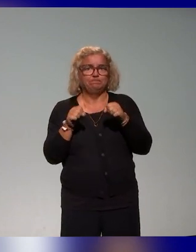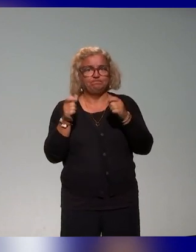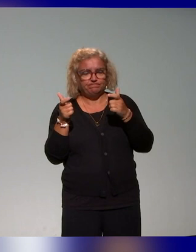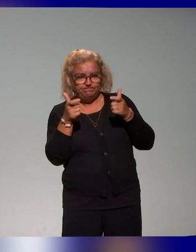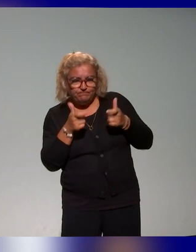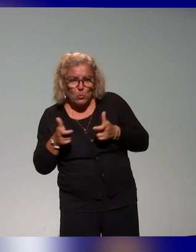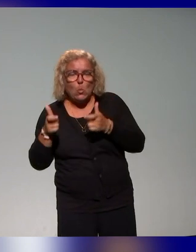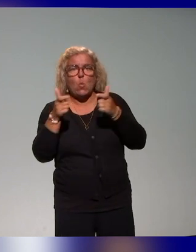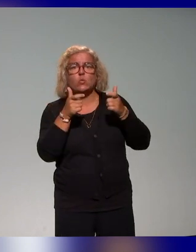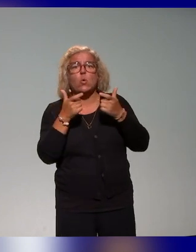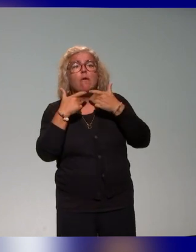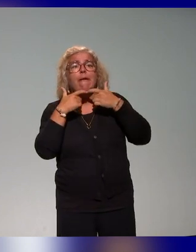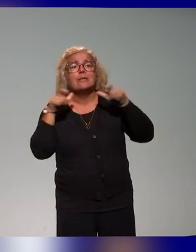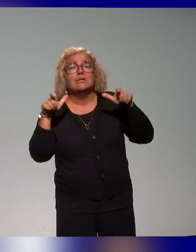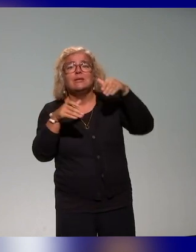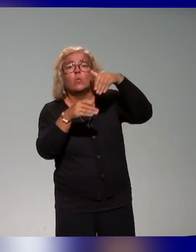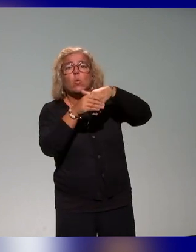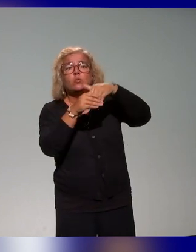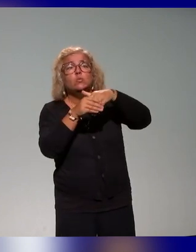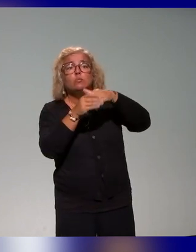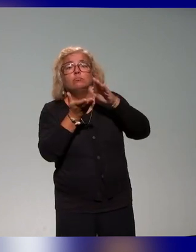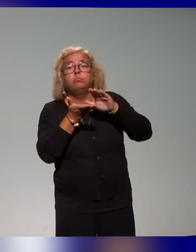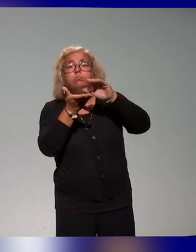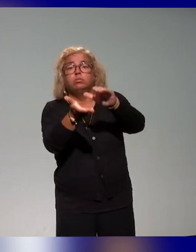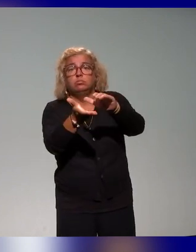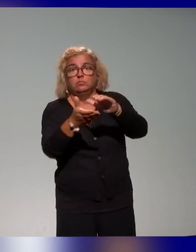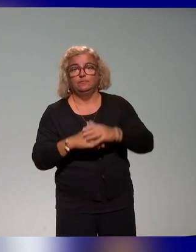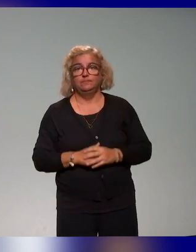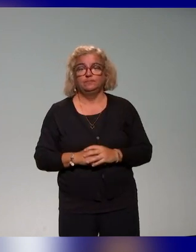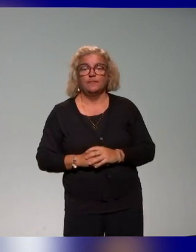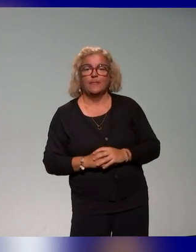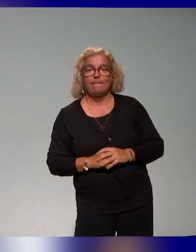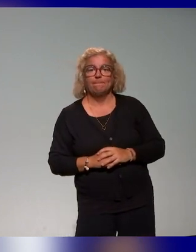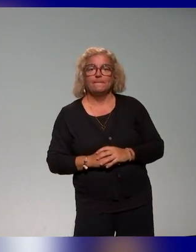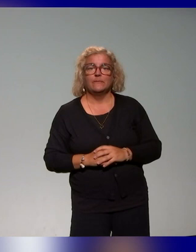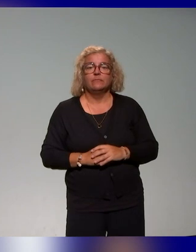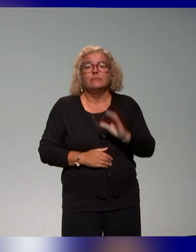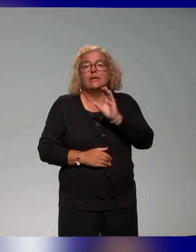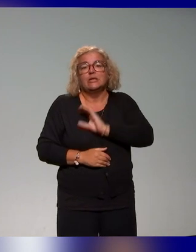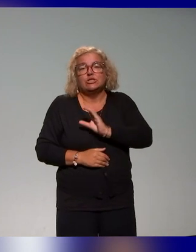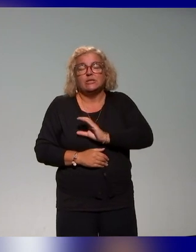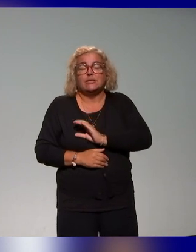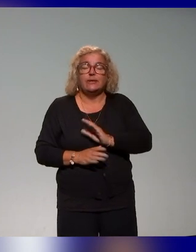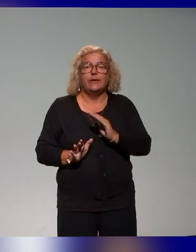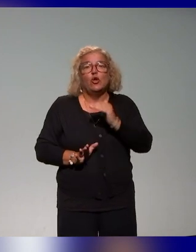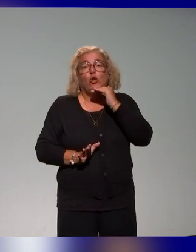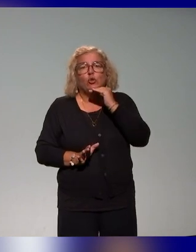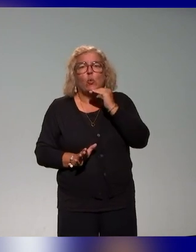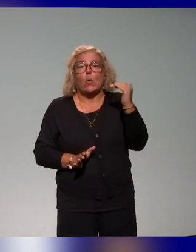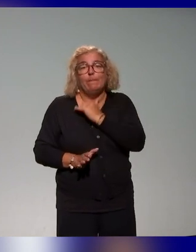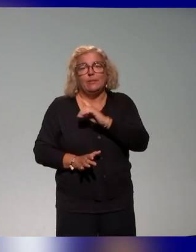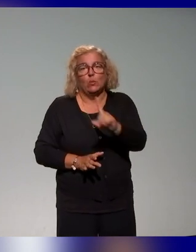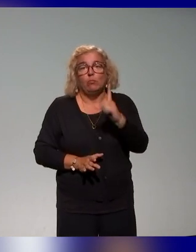des contenus qu'on met à disposition. On a, je vais essayer de ne pas faire trop rapide pour les